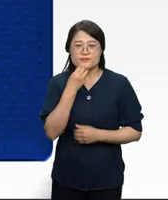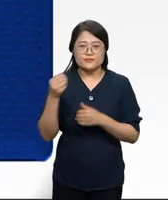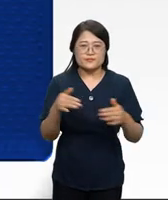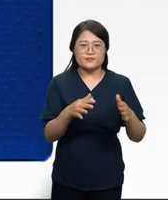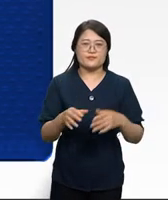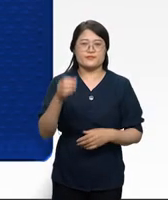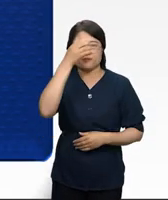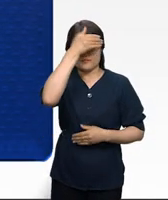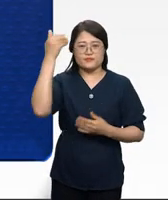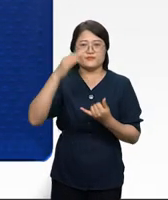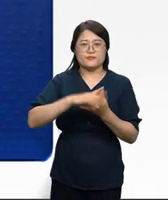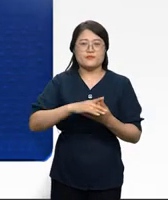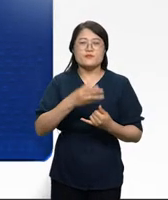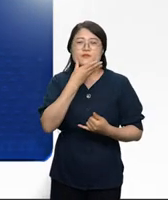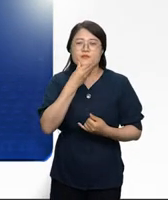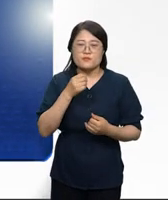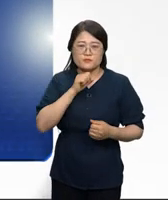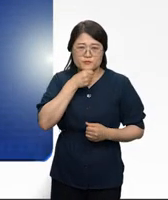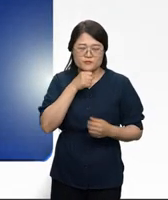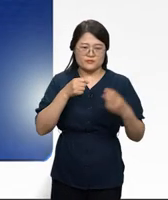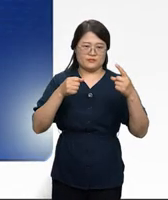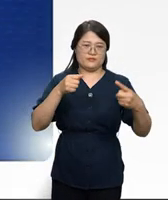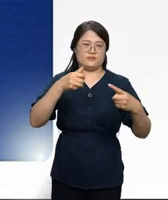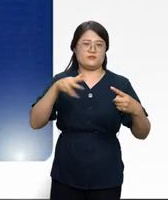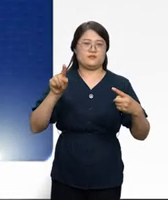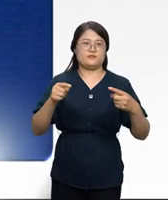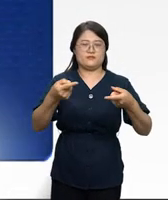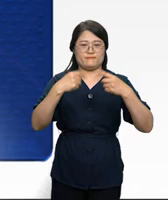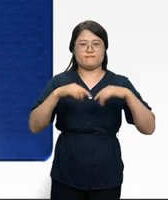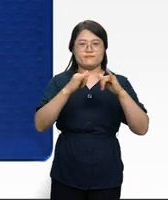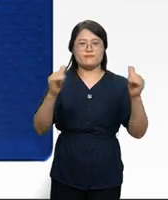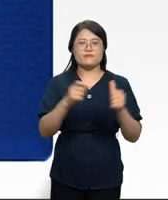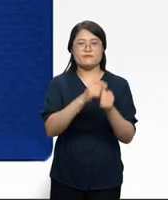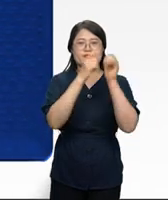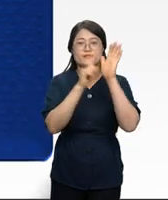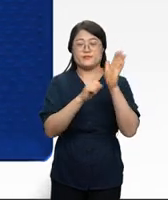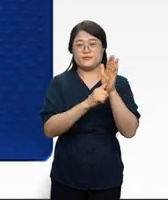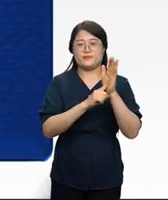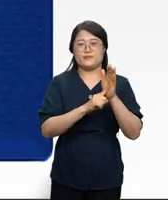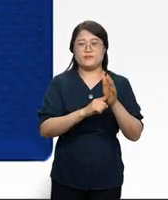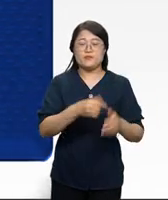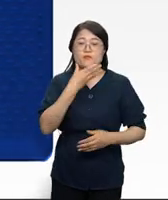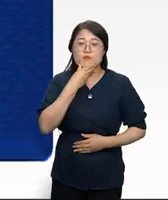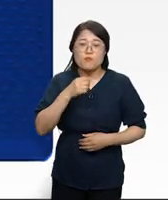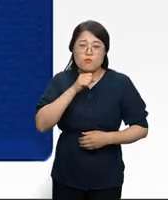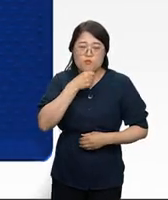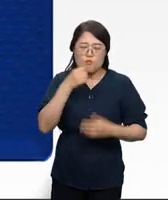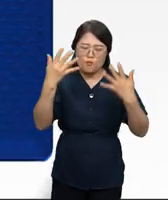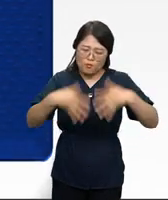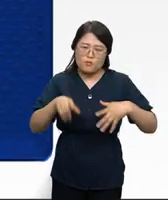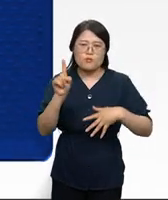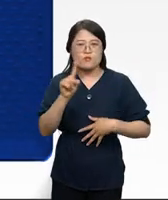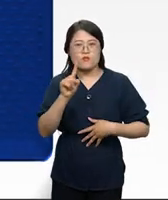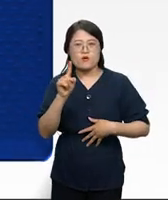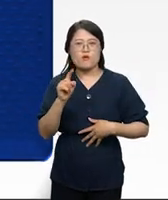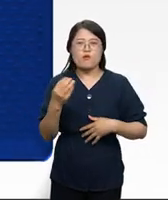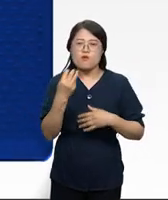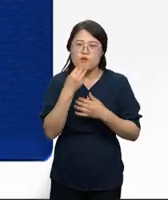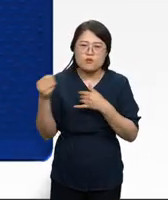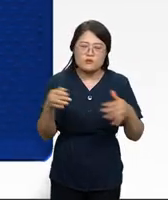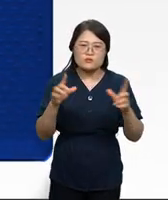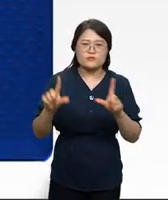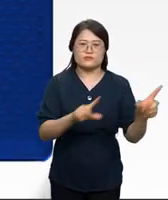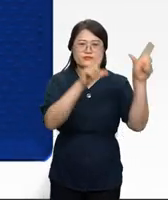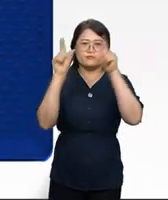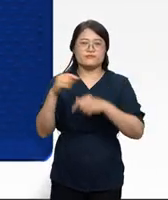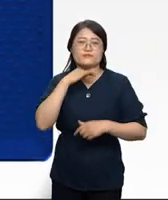경기도가 청년복지포인트 1차 참여자를 모집합니다. 청년복지포인트 사업의 자격 조건은 경기도 내